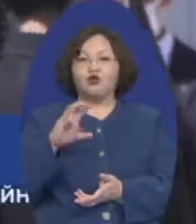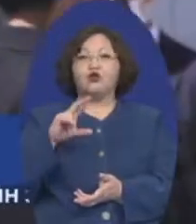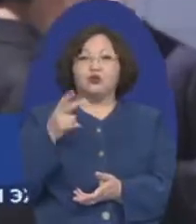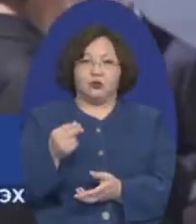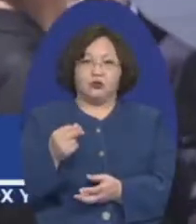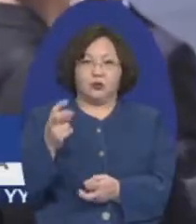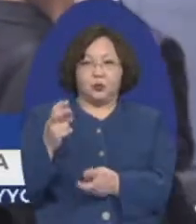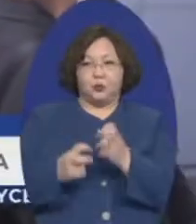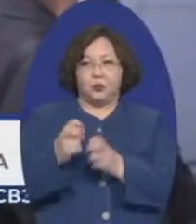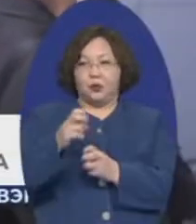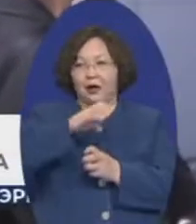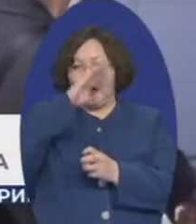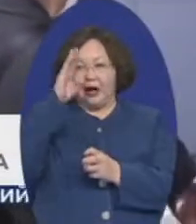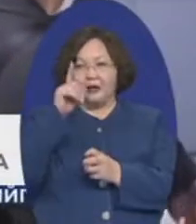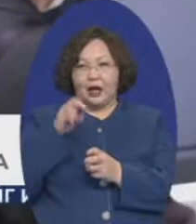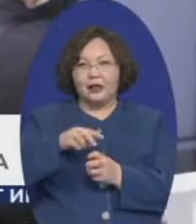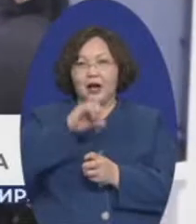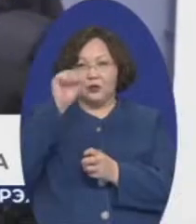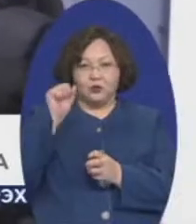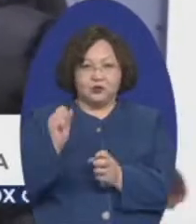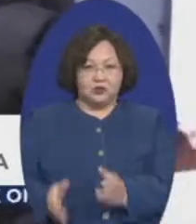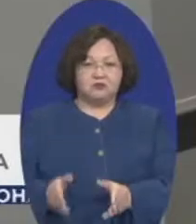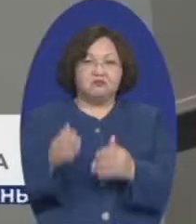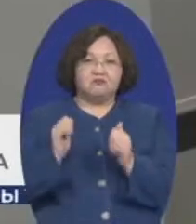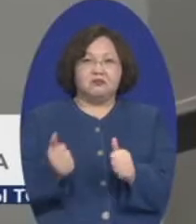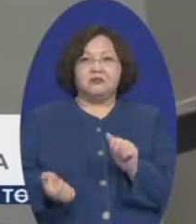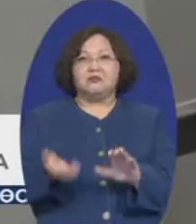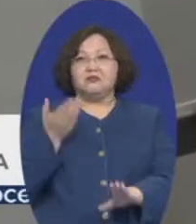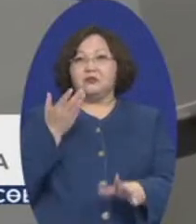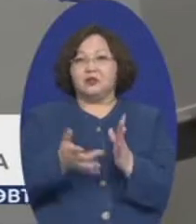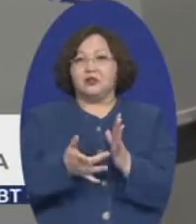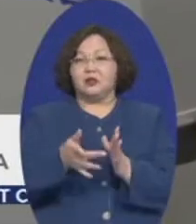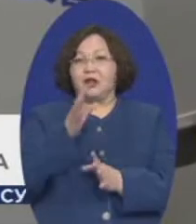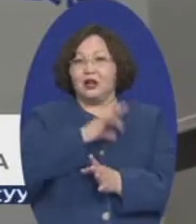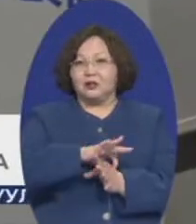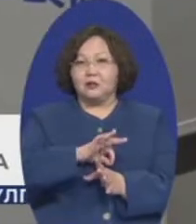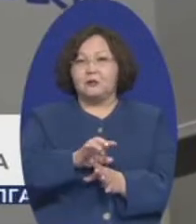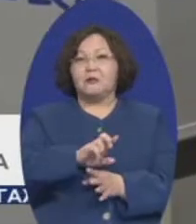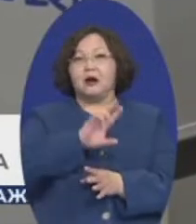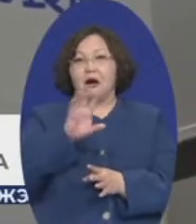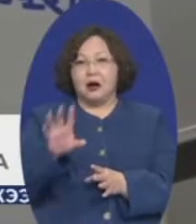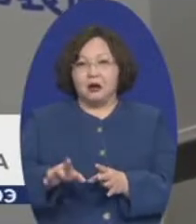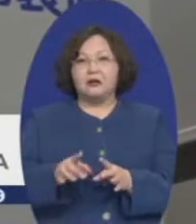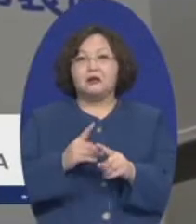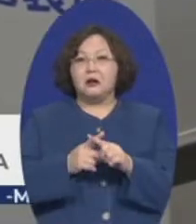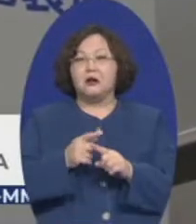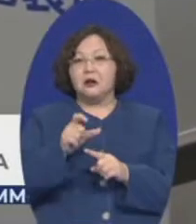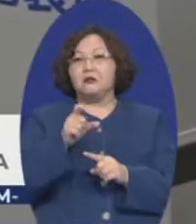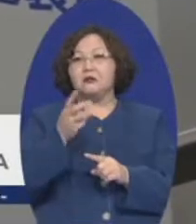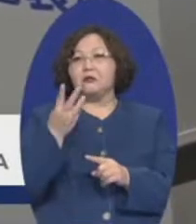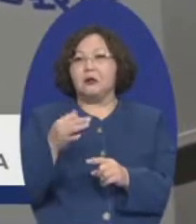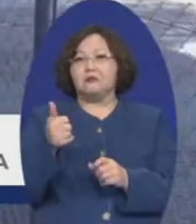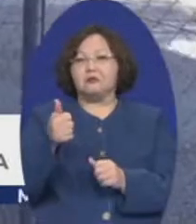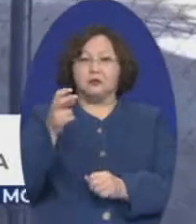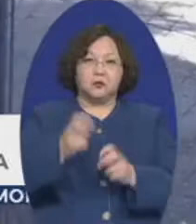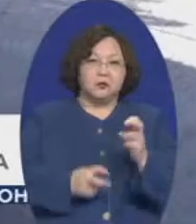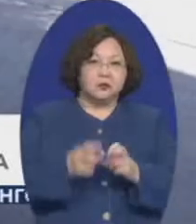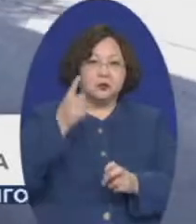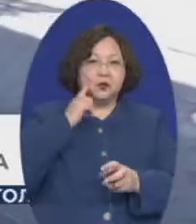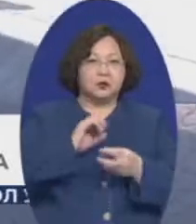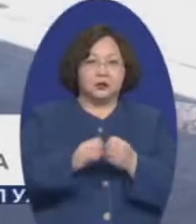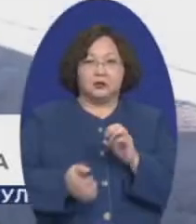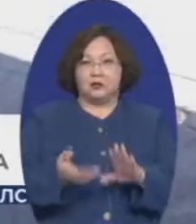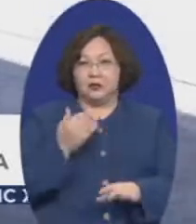төдийгүй дэлхийд анхдагч гэдгээрээ онцлог. Дэвшилтэт технологиг ашиглан байгаль дээлтэй хэрэглээ үйлдвэрлэлийг нэвтрүүлж